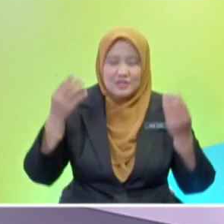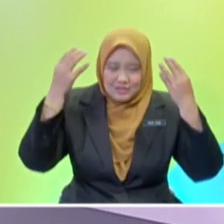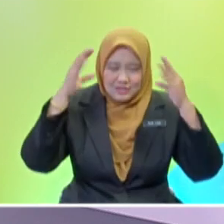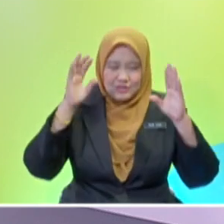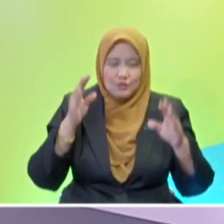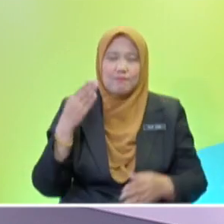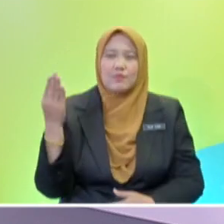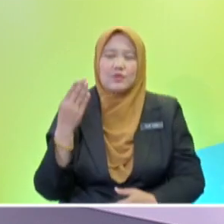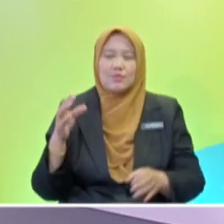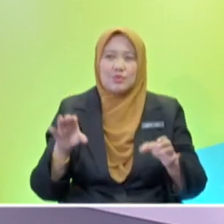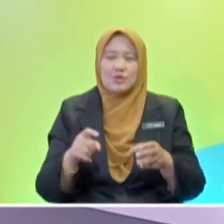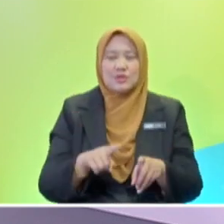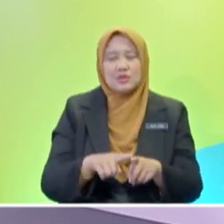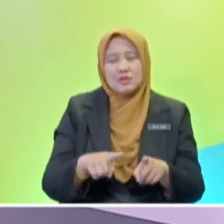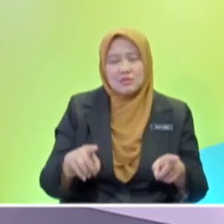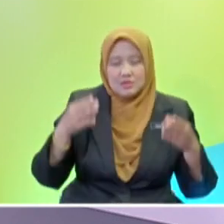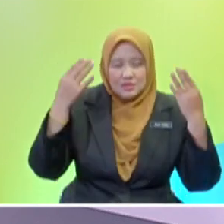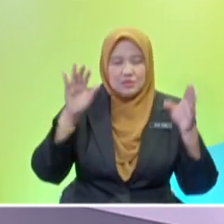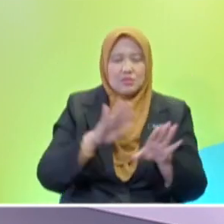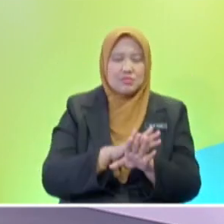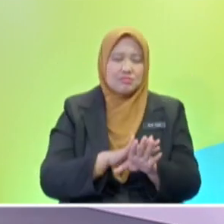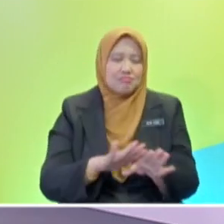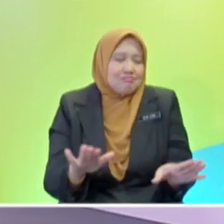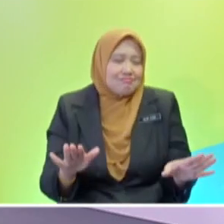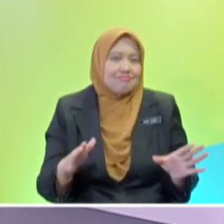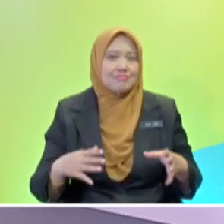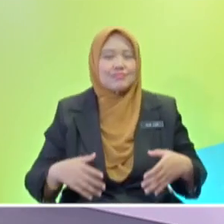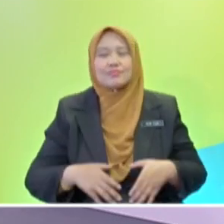tak berani gunting semua kenapa